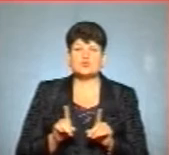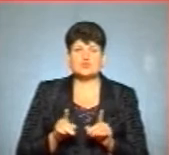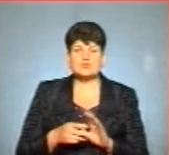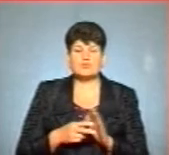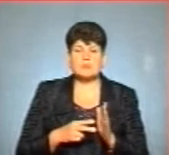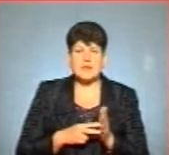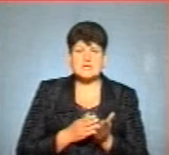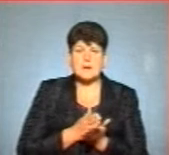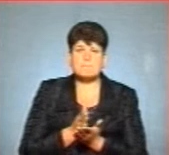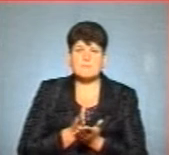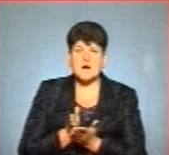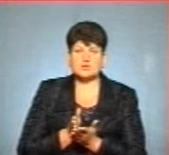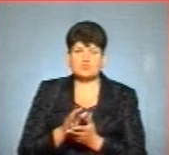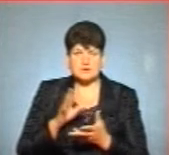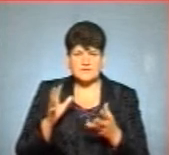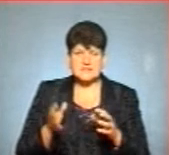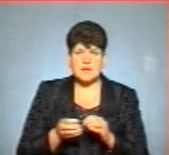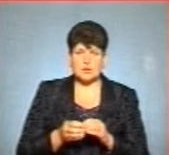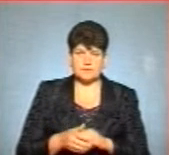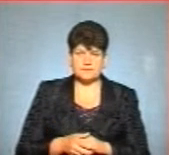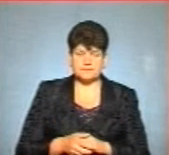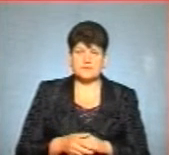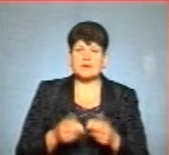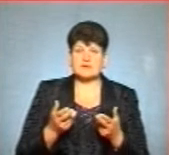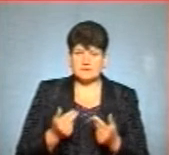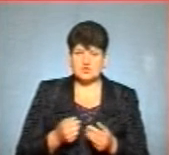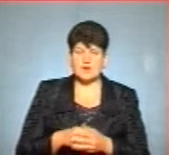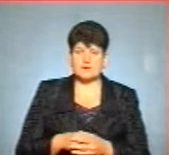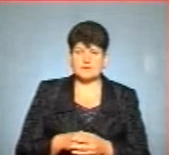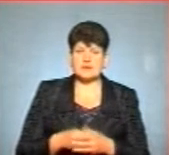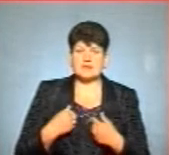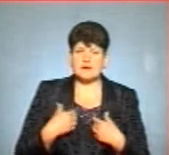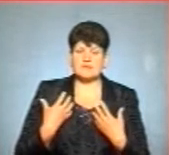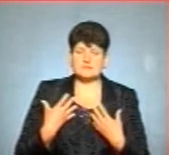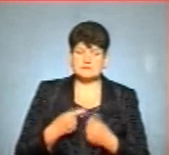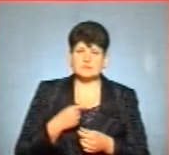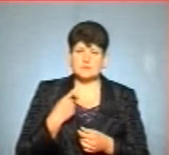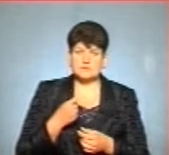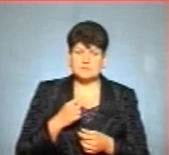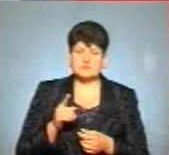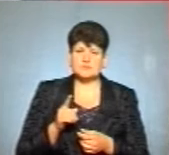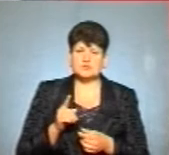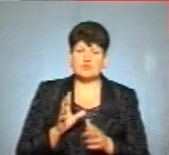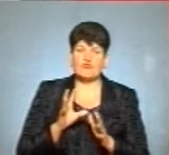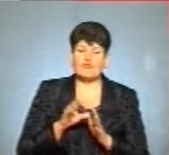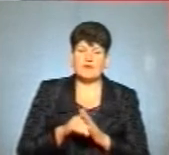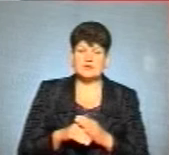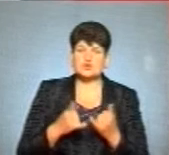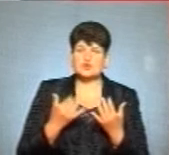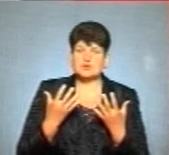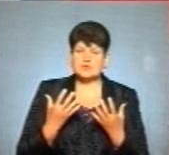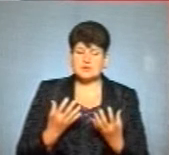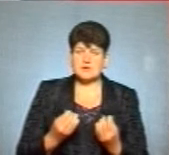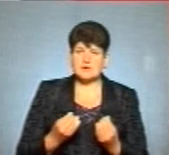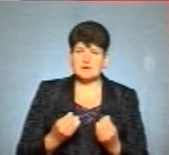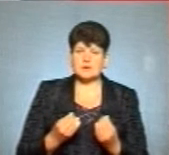плані маршрутів загалом? Звичайно. Як я вже наголошував, введена з сьогоднішнього дня введена